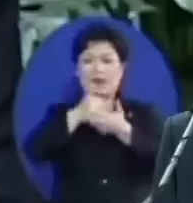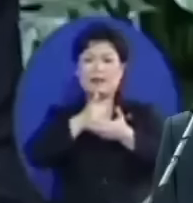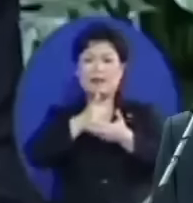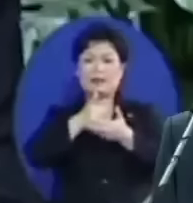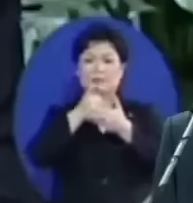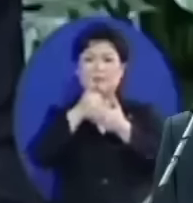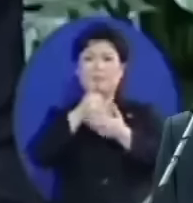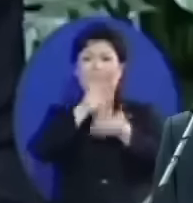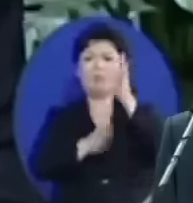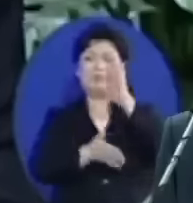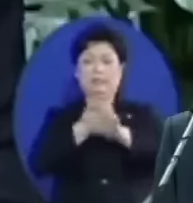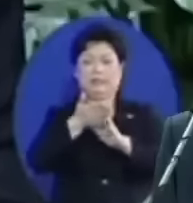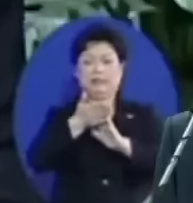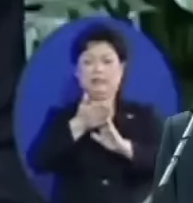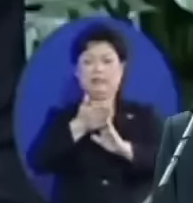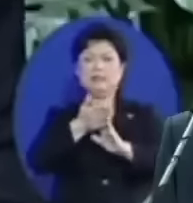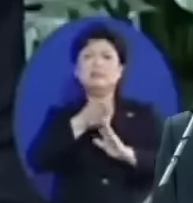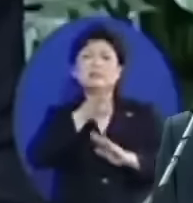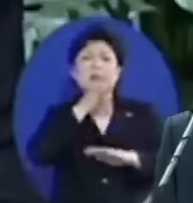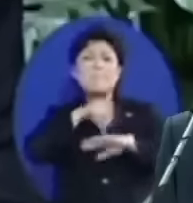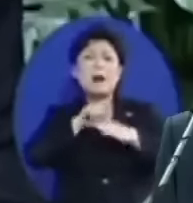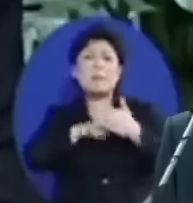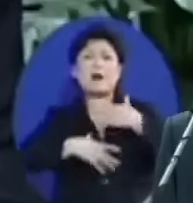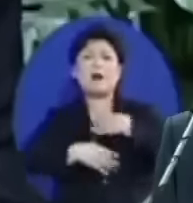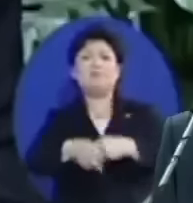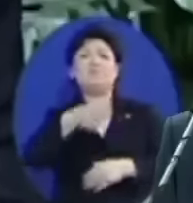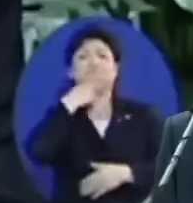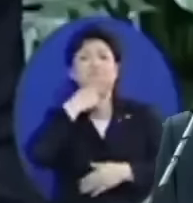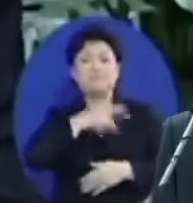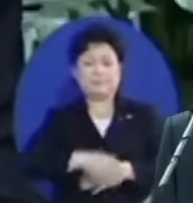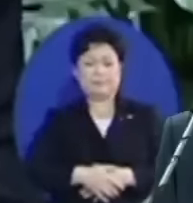없이는 도저히 마음의 안정이 될 수가 없습니다.